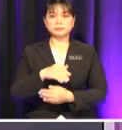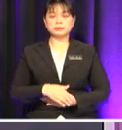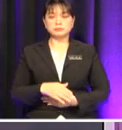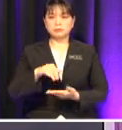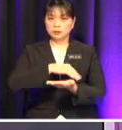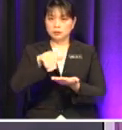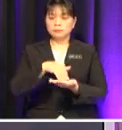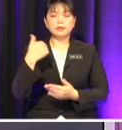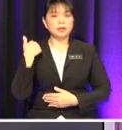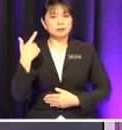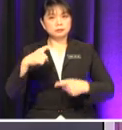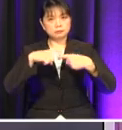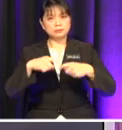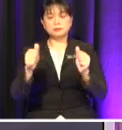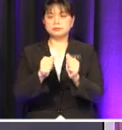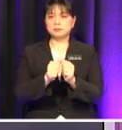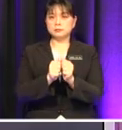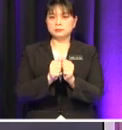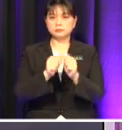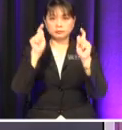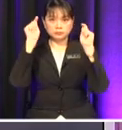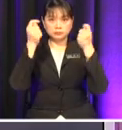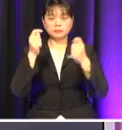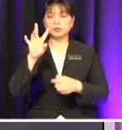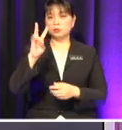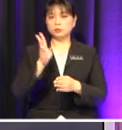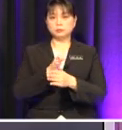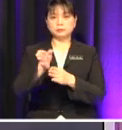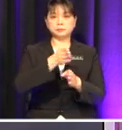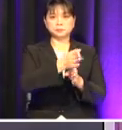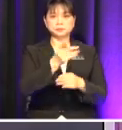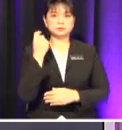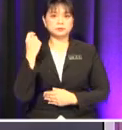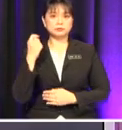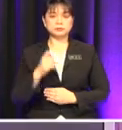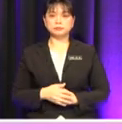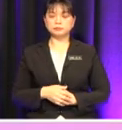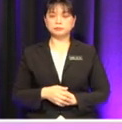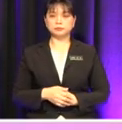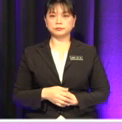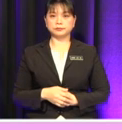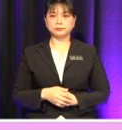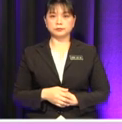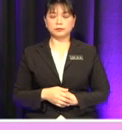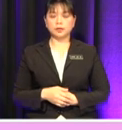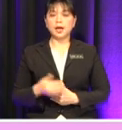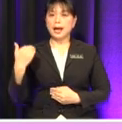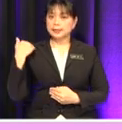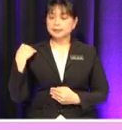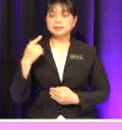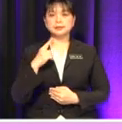adalah berkaitan Topik dalam 7 bidang tadi oke soalan adalah berdasarkan rangsangan wajah